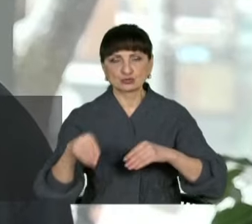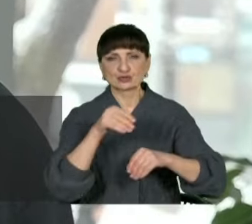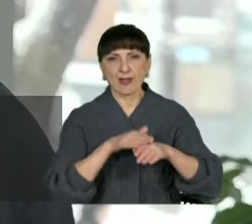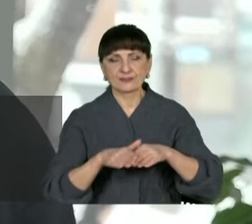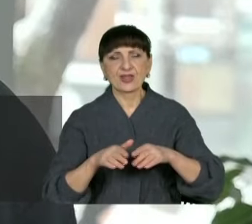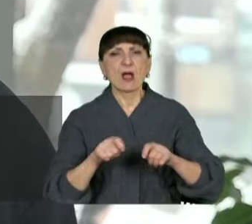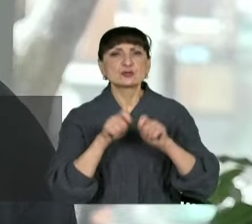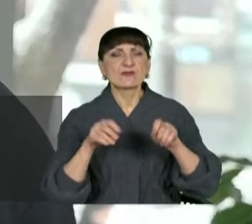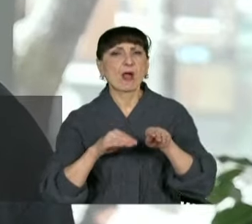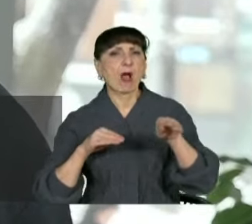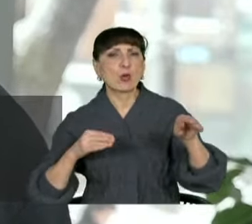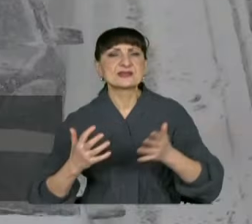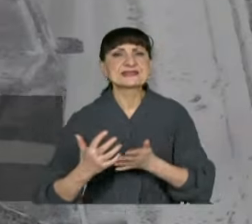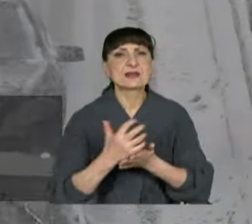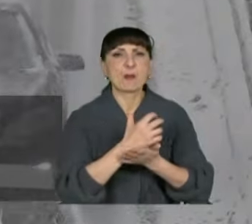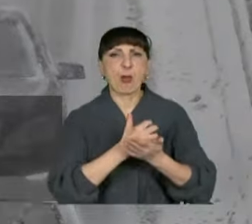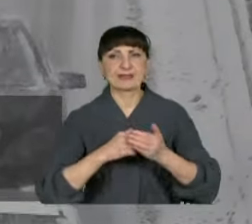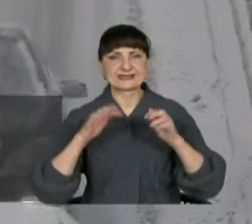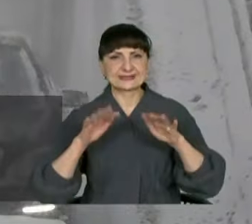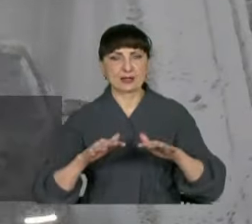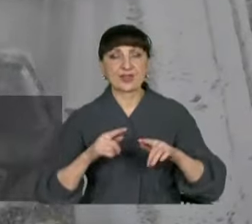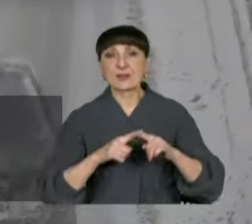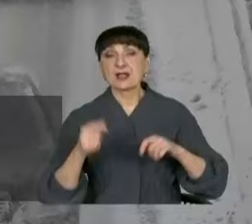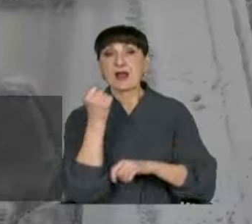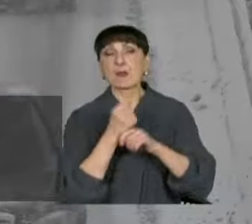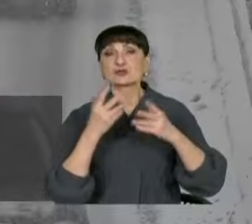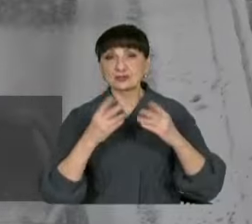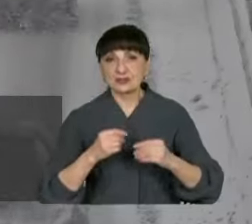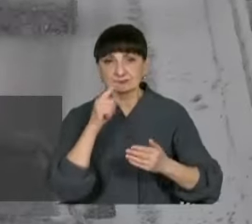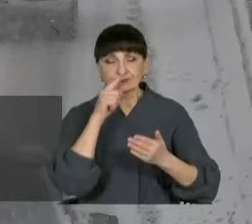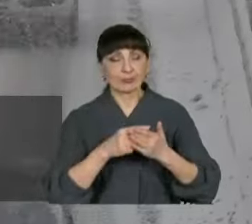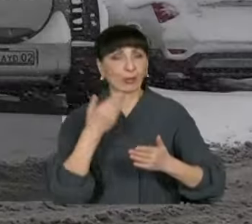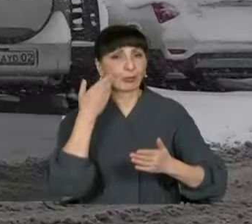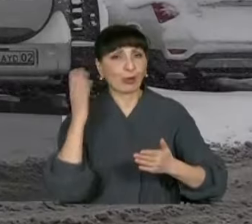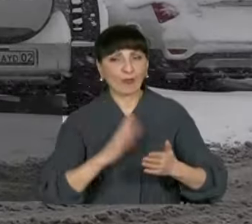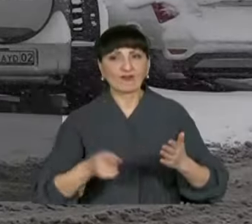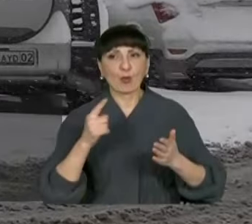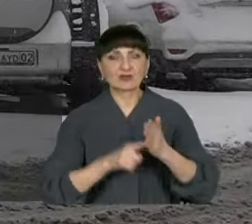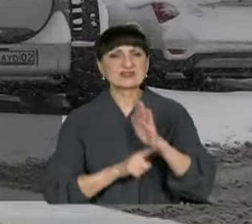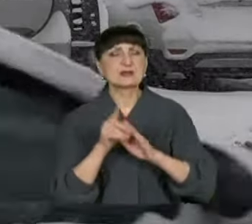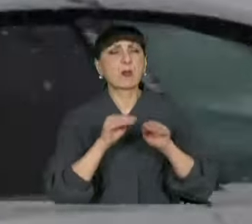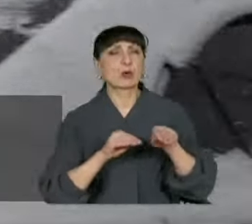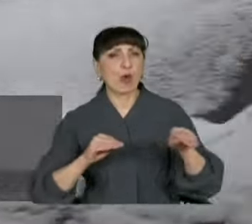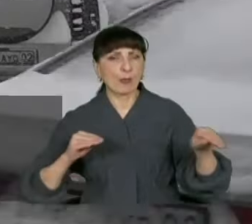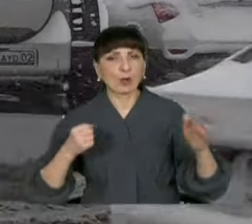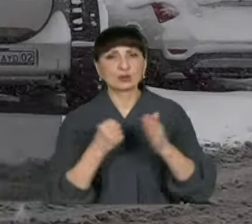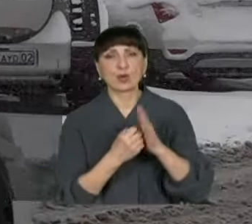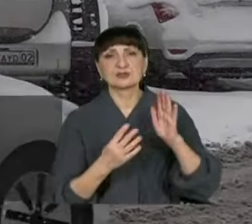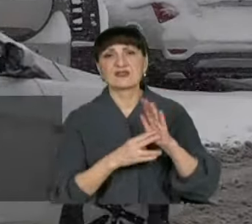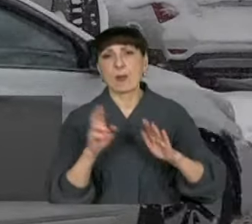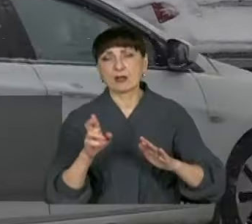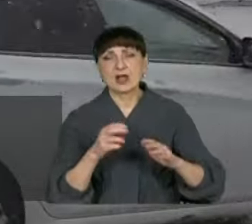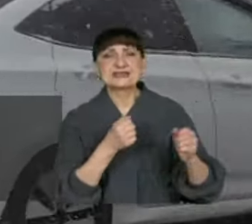Организованы колонны по сгребанию снега. Последний рабочий день для горожан выдался нелегким. В городе возникли пробки до 9 баллов,